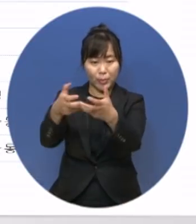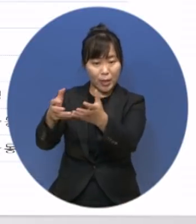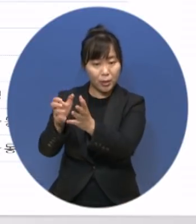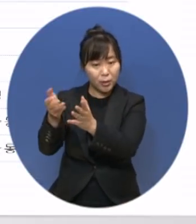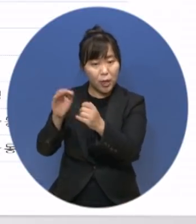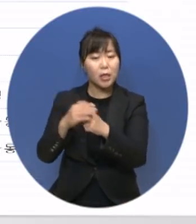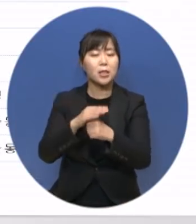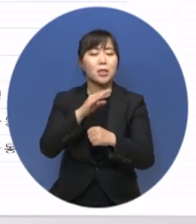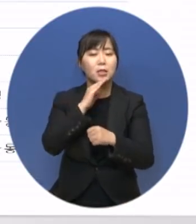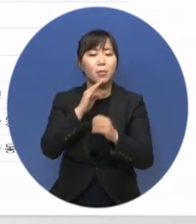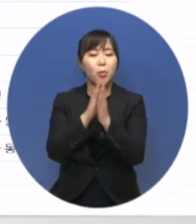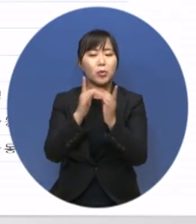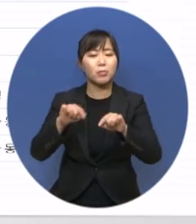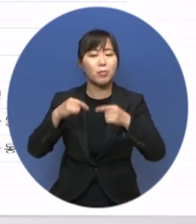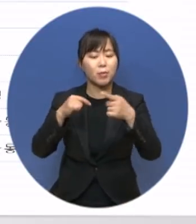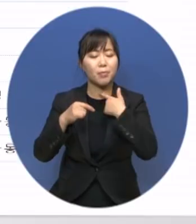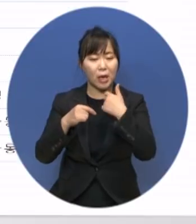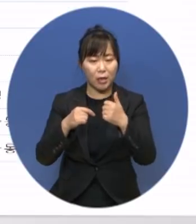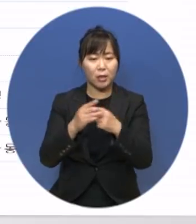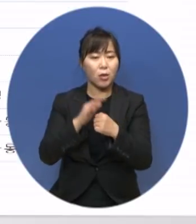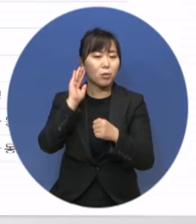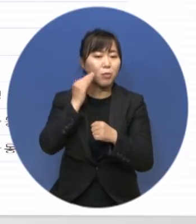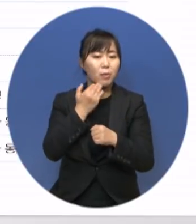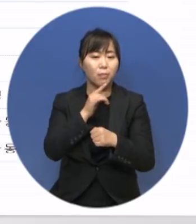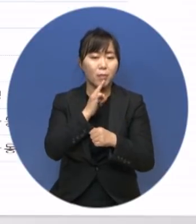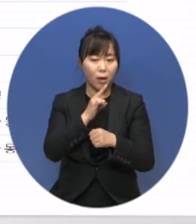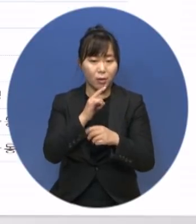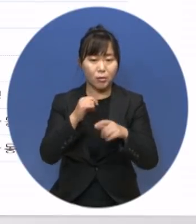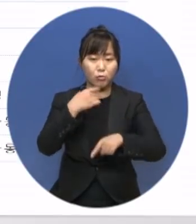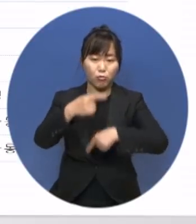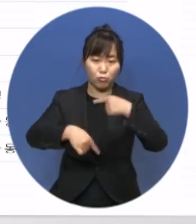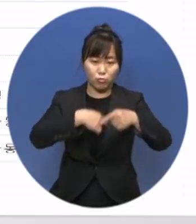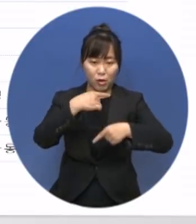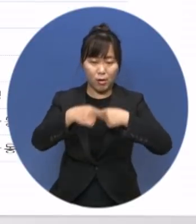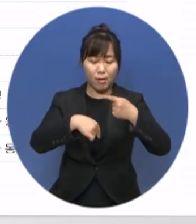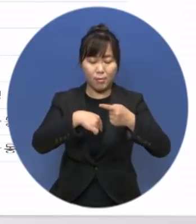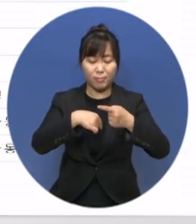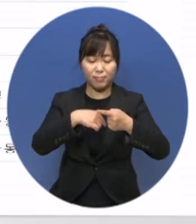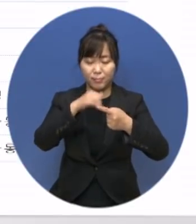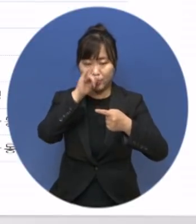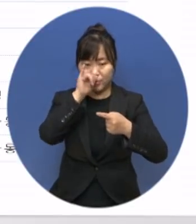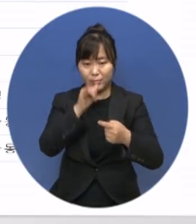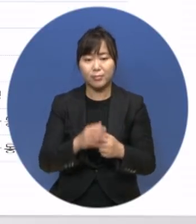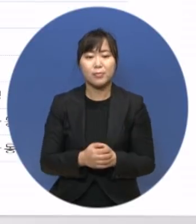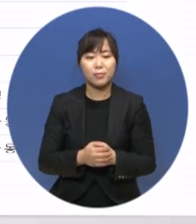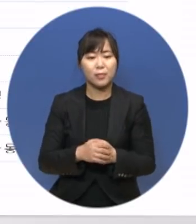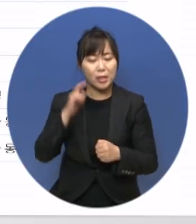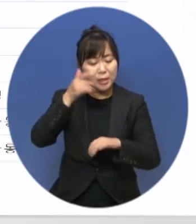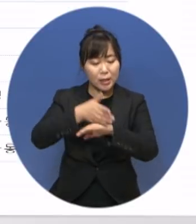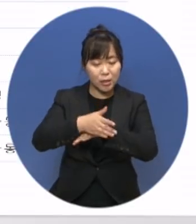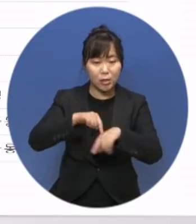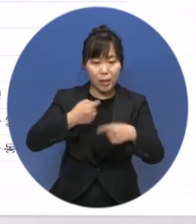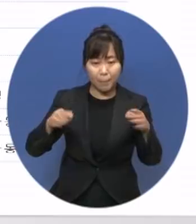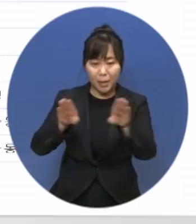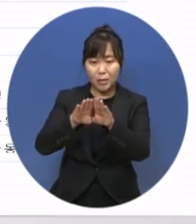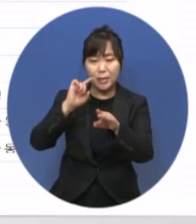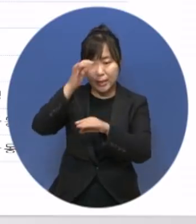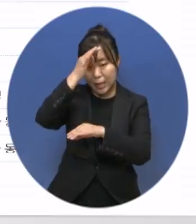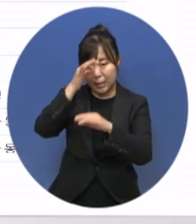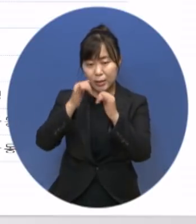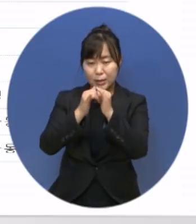직접 참여하였고요. 그 다음에 청각 언어 장애인들은 수어로 진행하였습니다. 지적, 자폐성